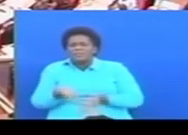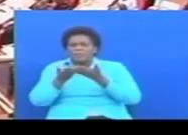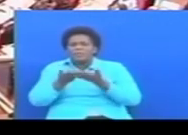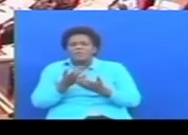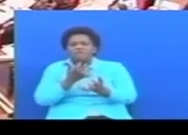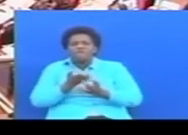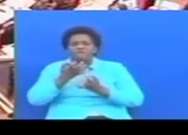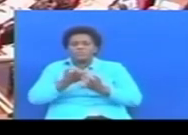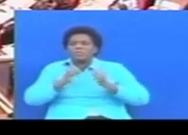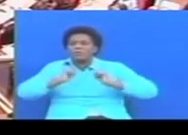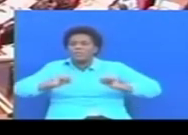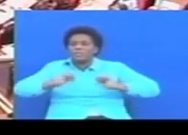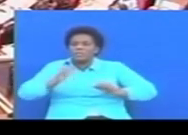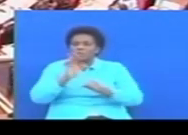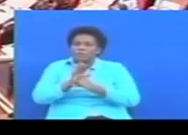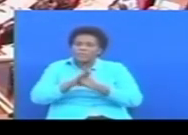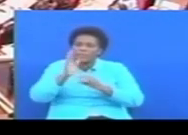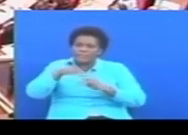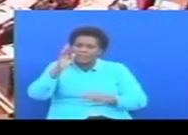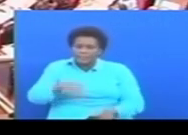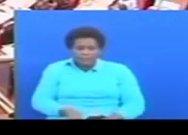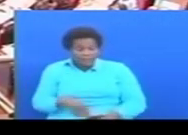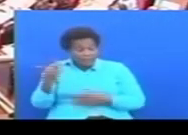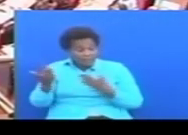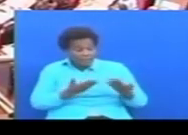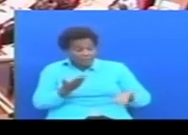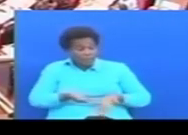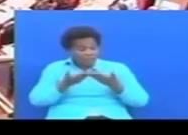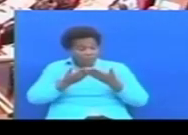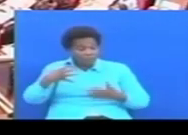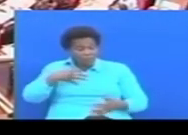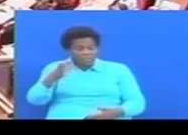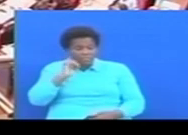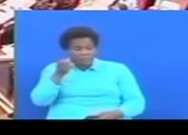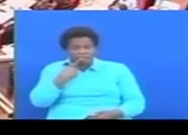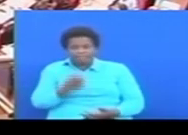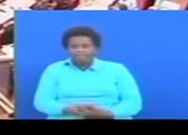Mheshimiwa Naibu Waziri wa Mali Asili na Utalii, Majibu.